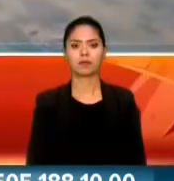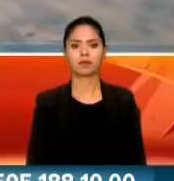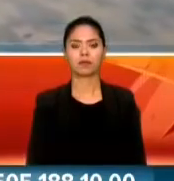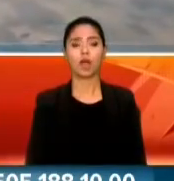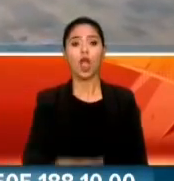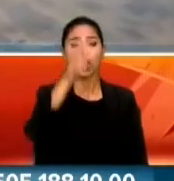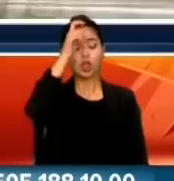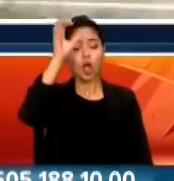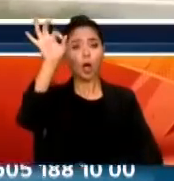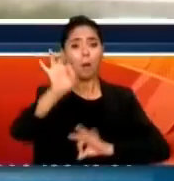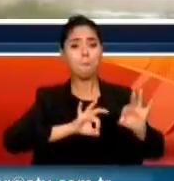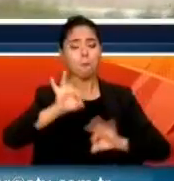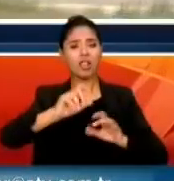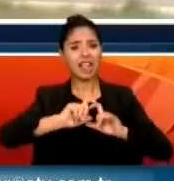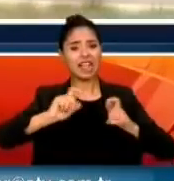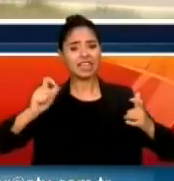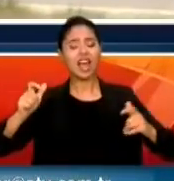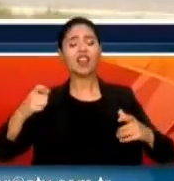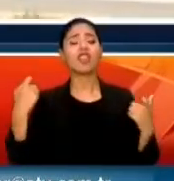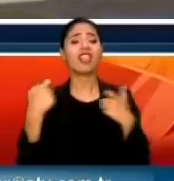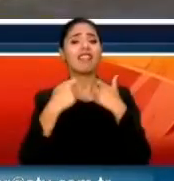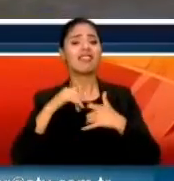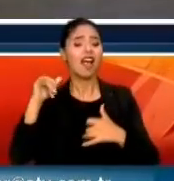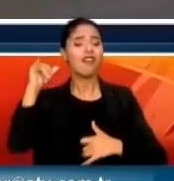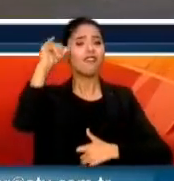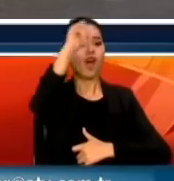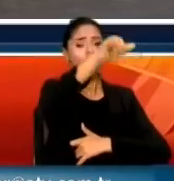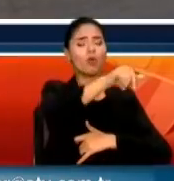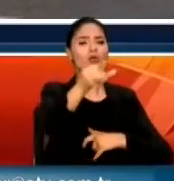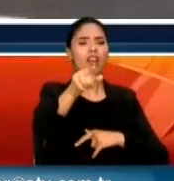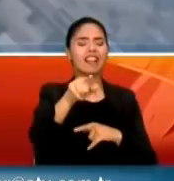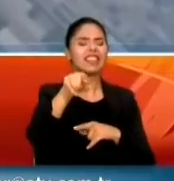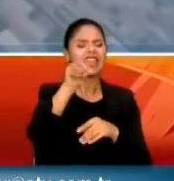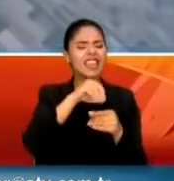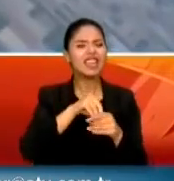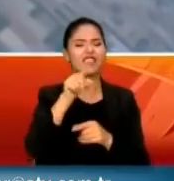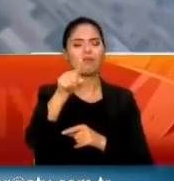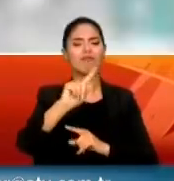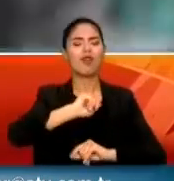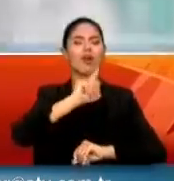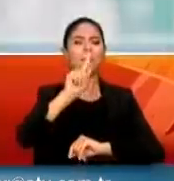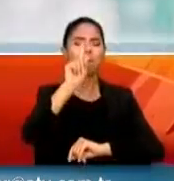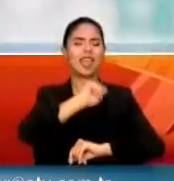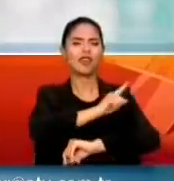Türk mühendisler geliştirdi, savaş uçaklarının taarruz yükünü omuzlamaya hazırlanıyor.